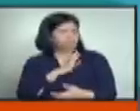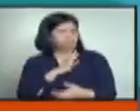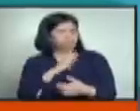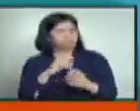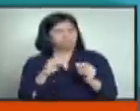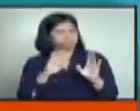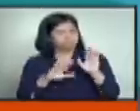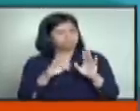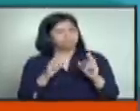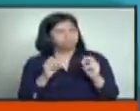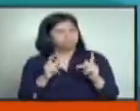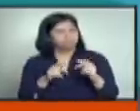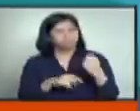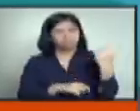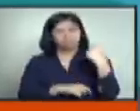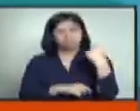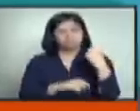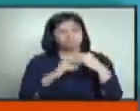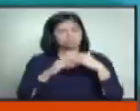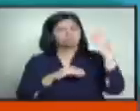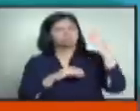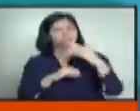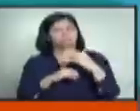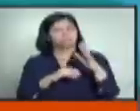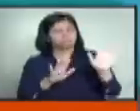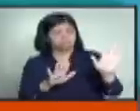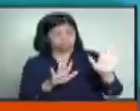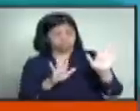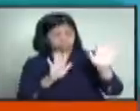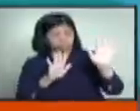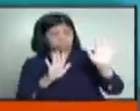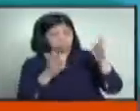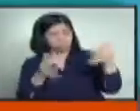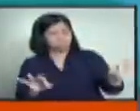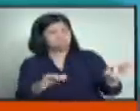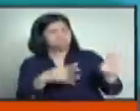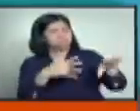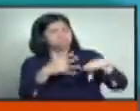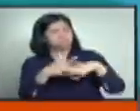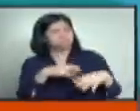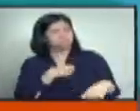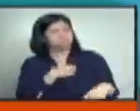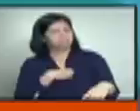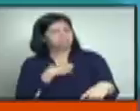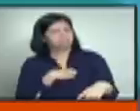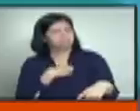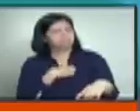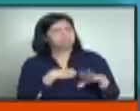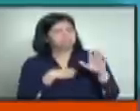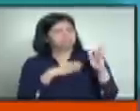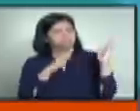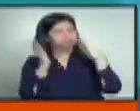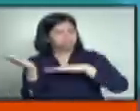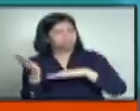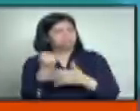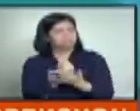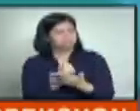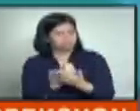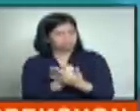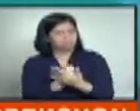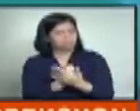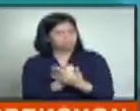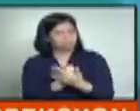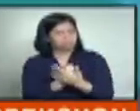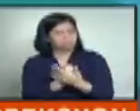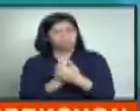concerned? Kayo yes, po sir, yes, sir. Lampas actually, pa nga dyan. Ang reklamo, sir, patapos niyo ako, sir. Ang reklamo, sir, ay yung delayed ang pasahod.